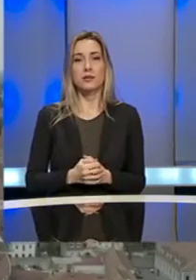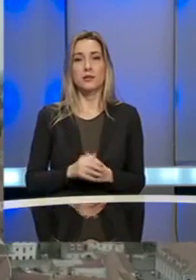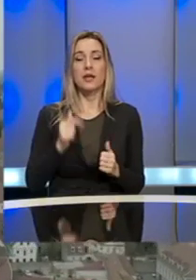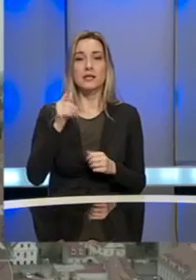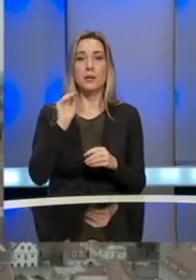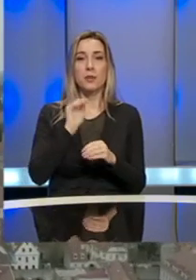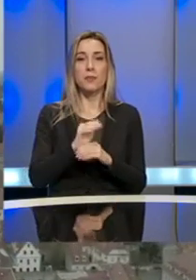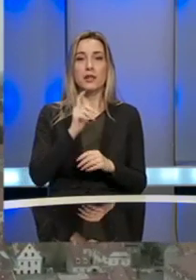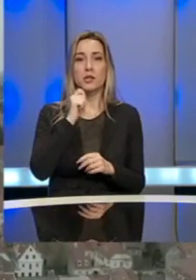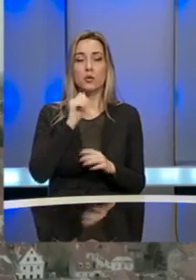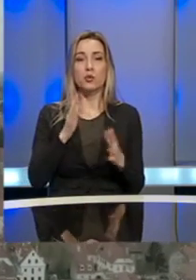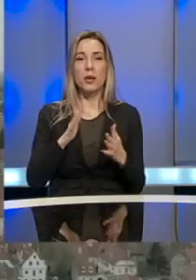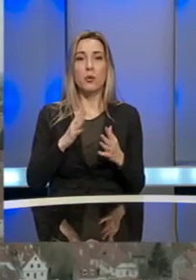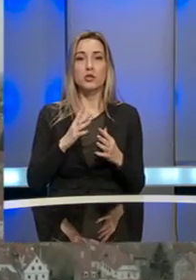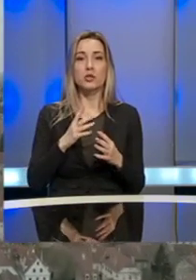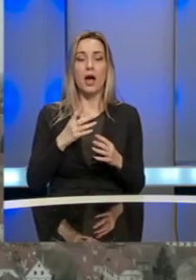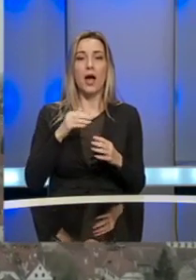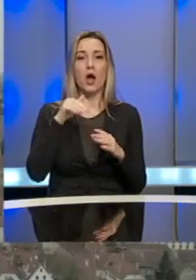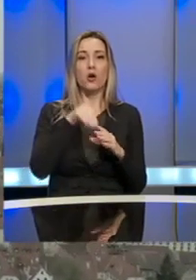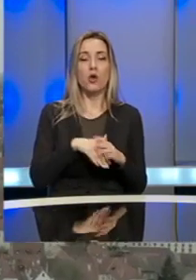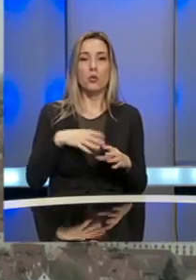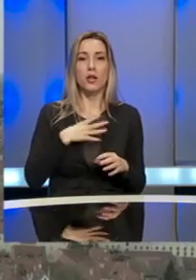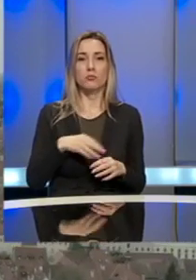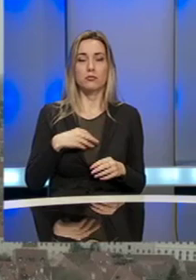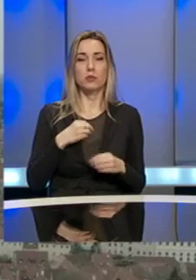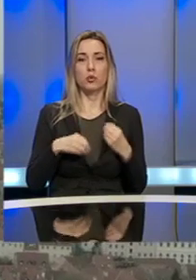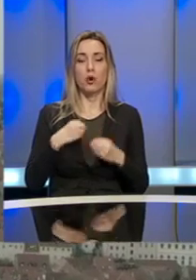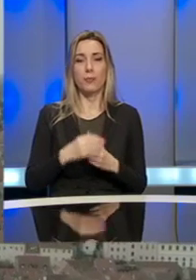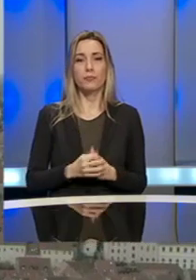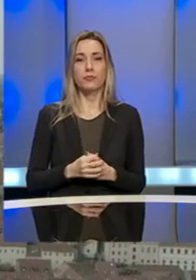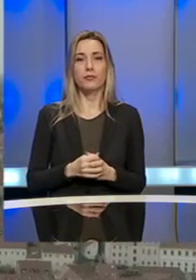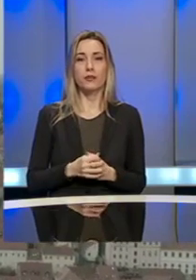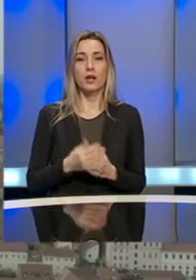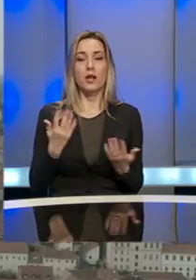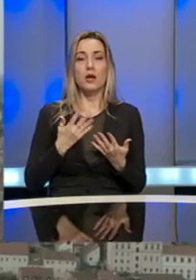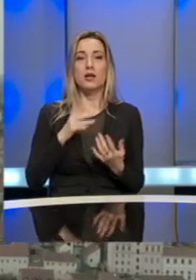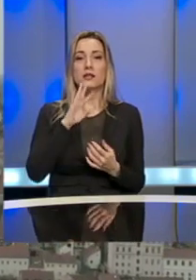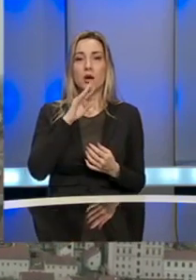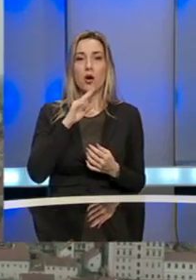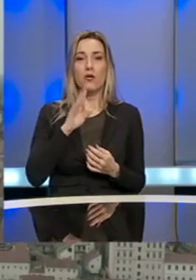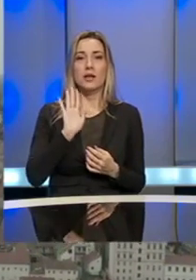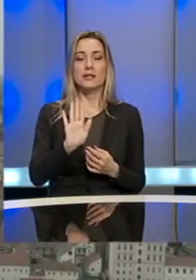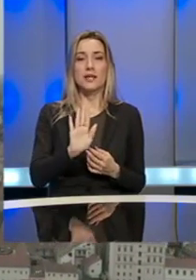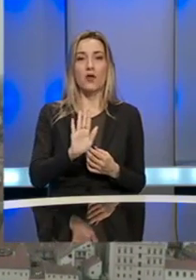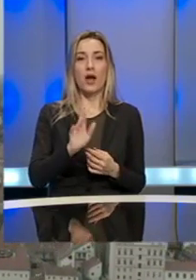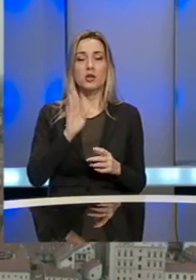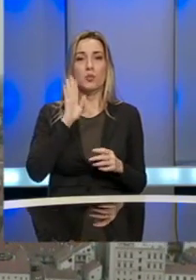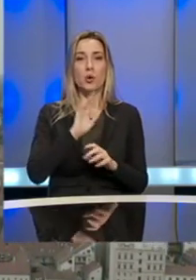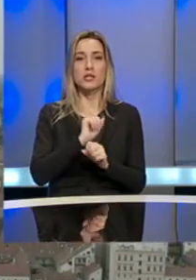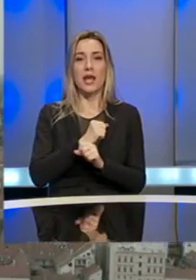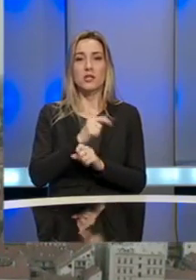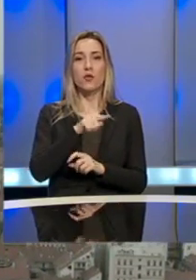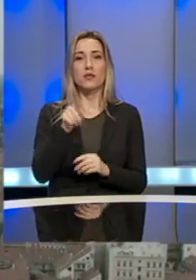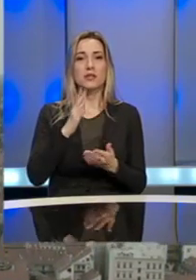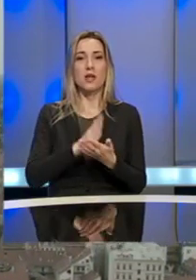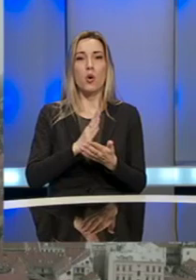ste primijetili da su ljudi možda klonuli malo duhom? Zato što se dogodilo, obično se govori za vas u Bosni i Hercegovini da